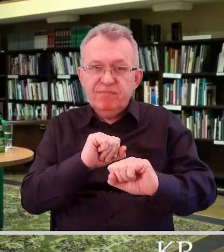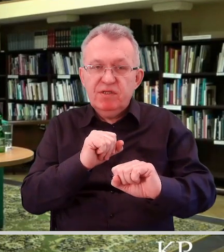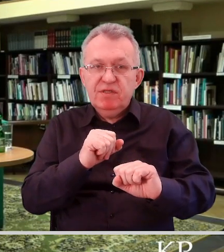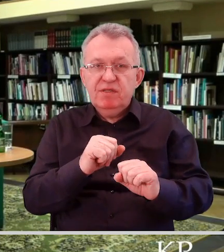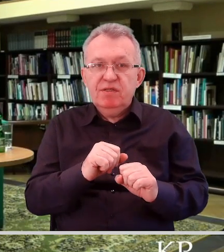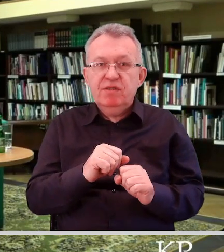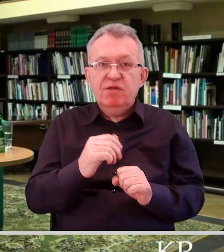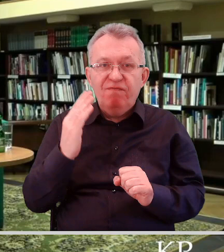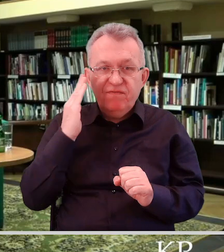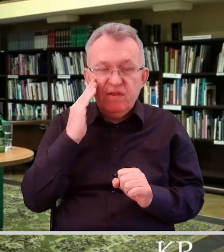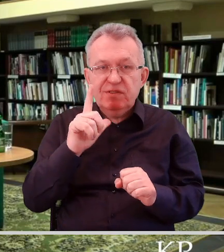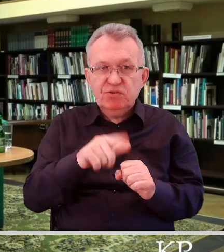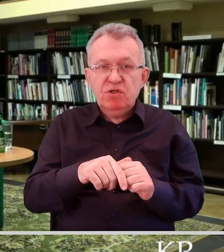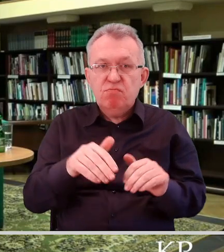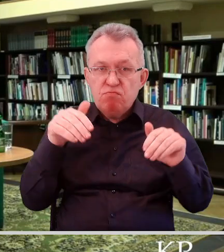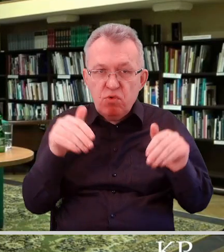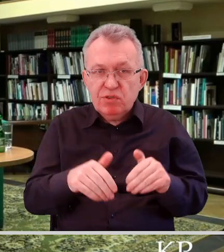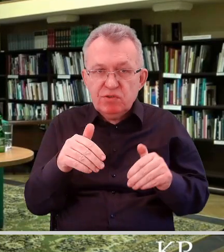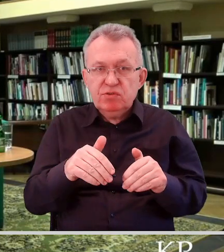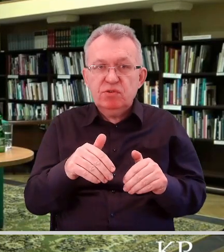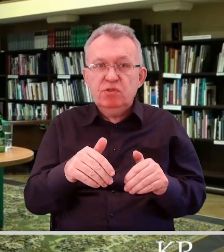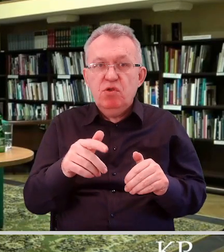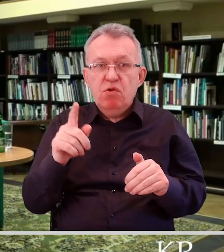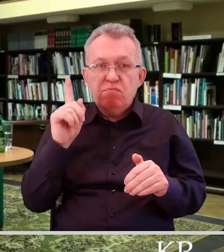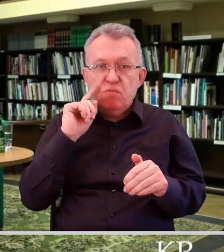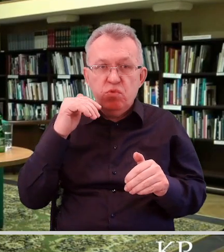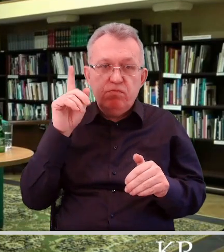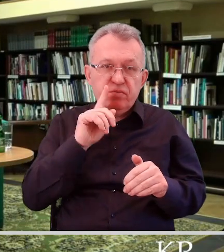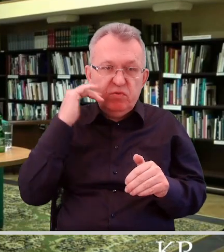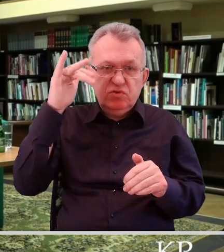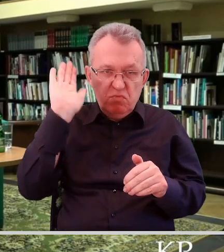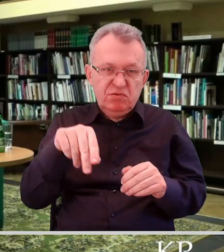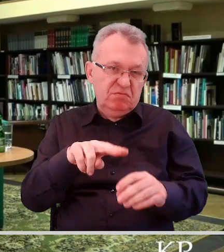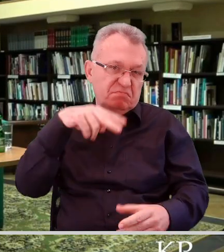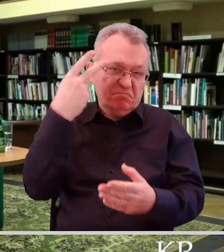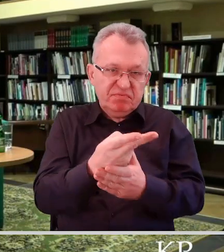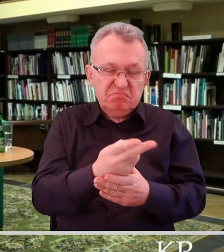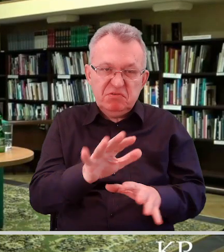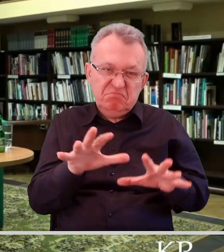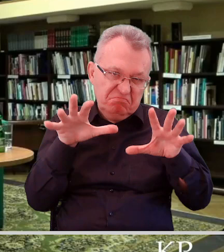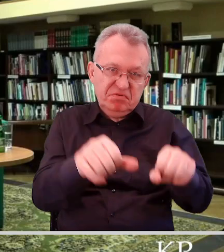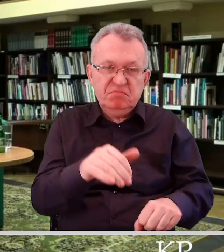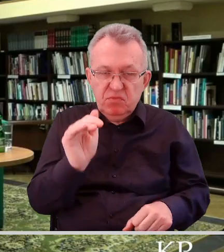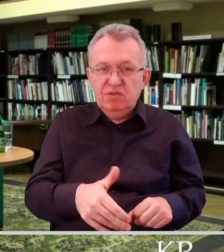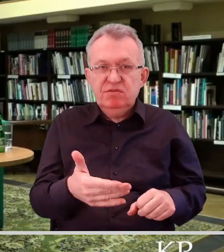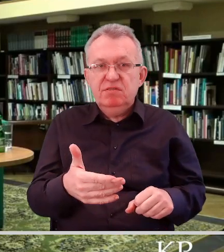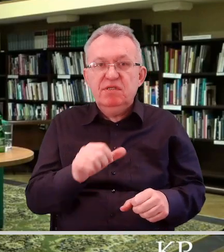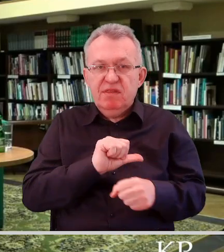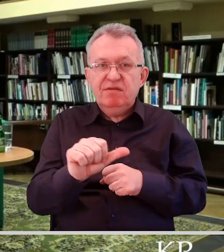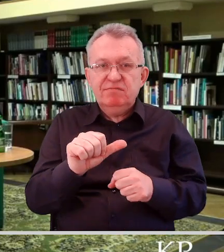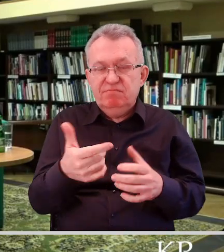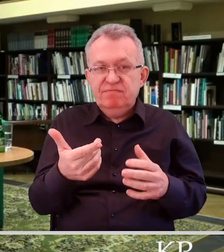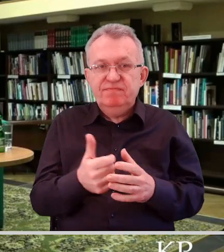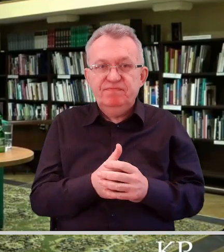którym dowiadujemy się, że można zupełnie dużego mężczyznę przewrócić i unieruchomić. I to jest ten moment sprawczości, w